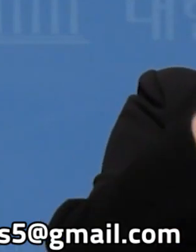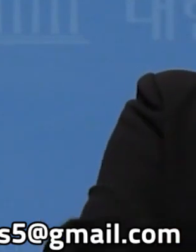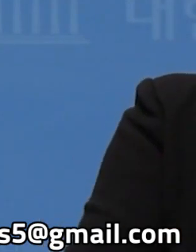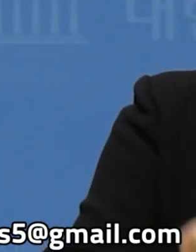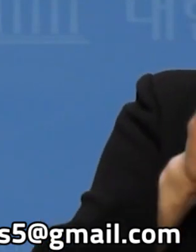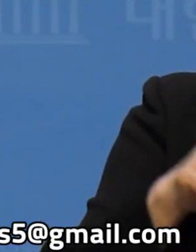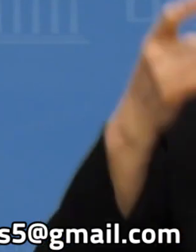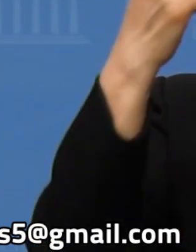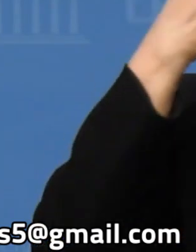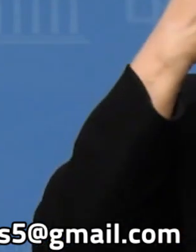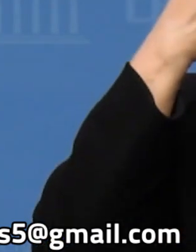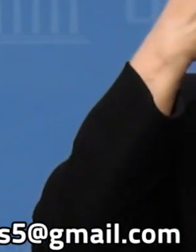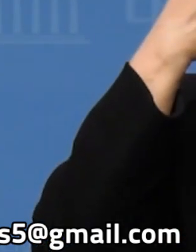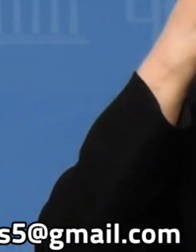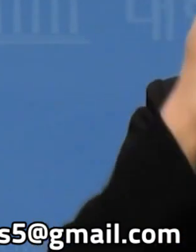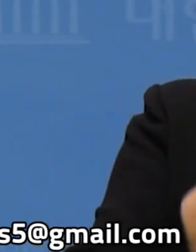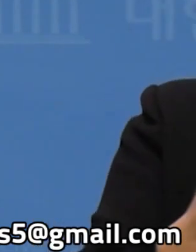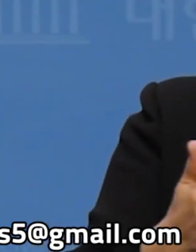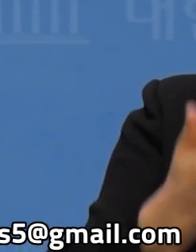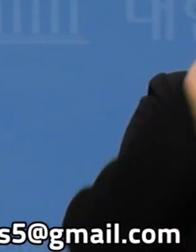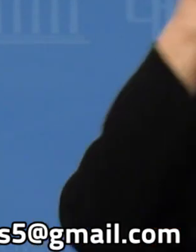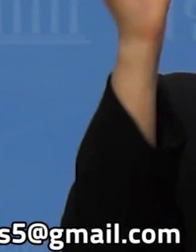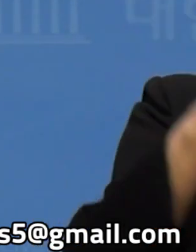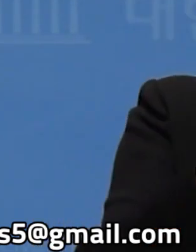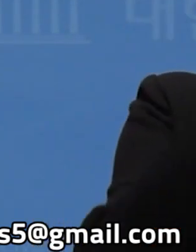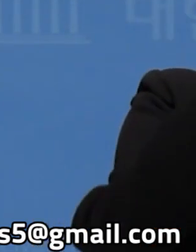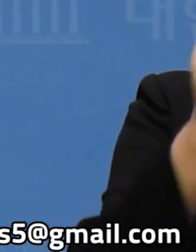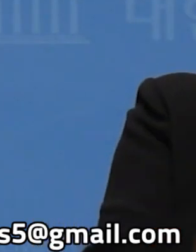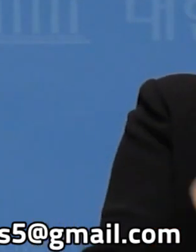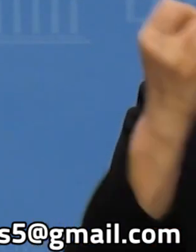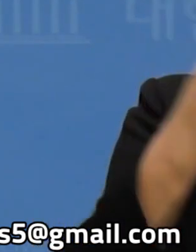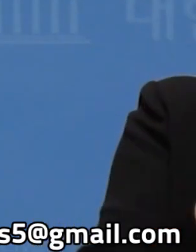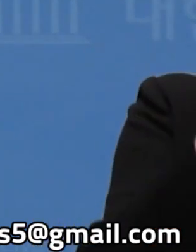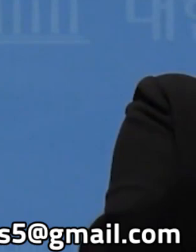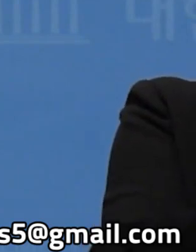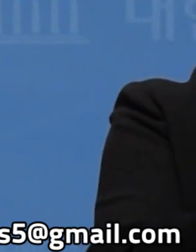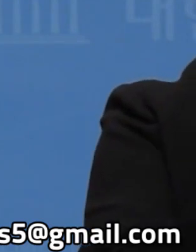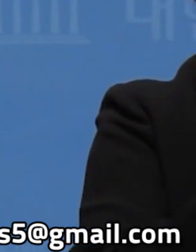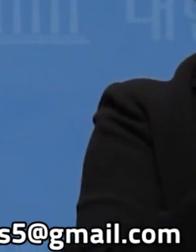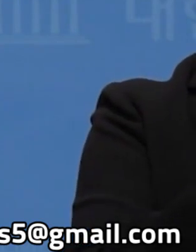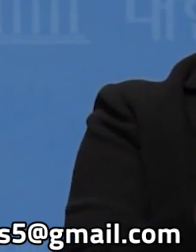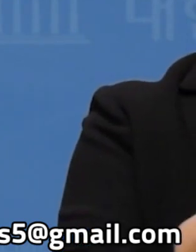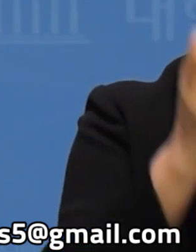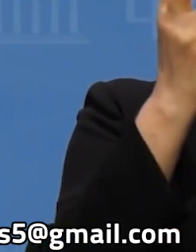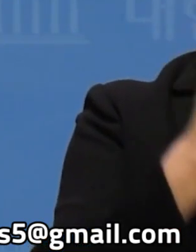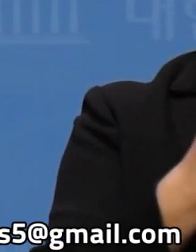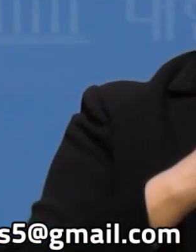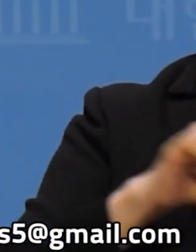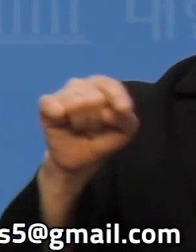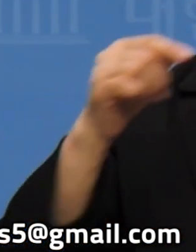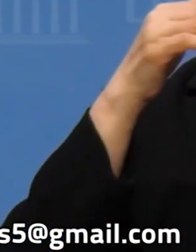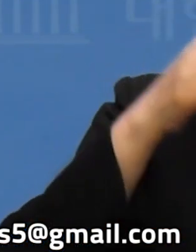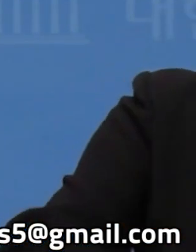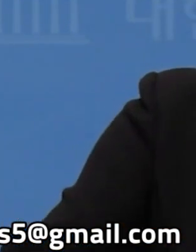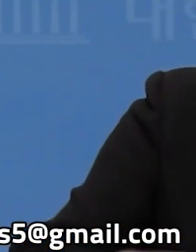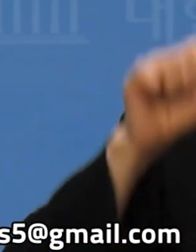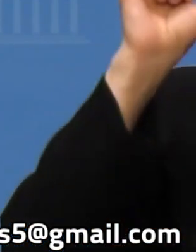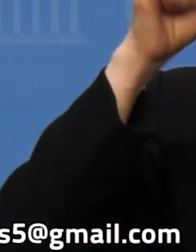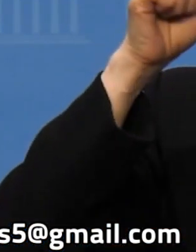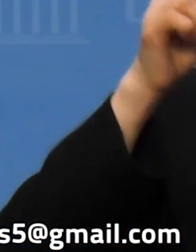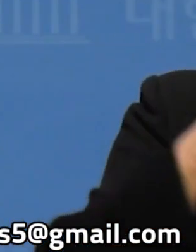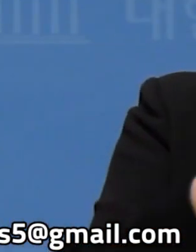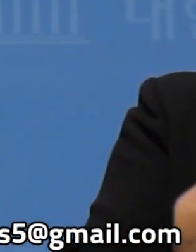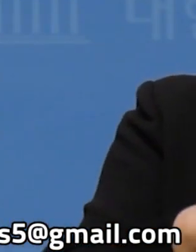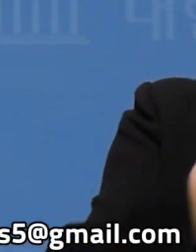기본적인 헌법 정신조차 무시하면서 또한 사법 질서와 법치주의를